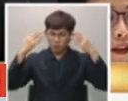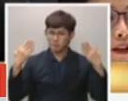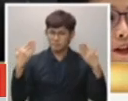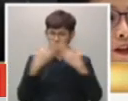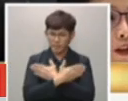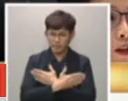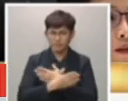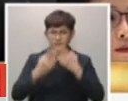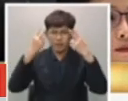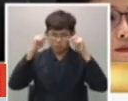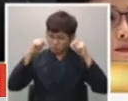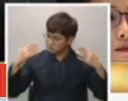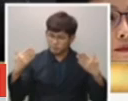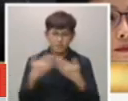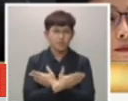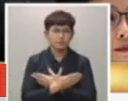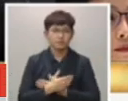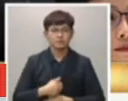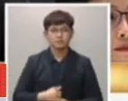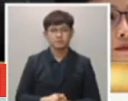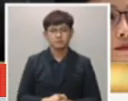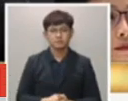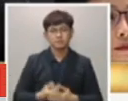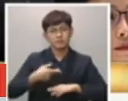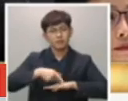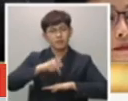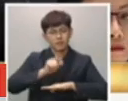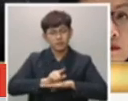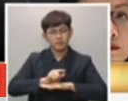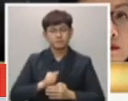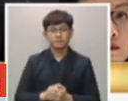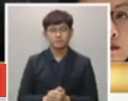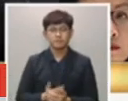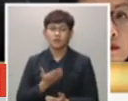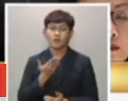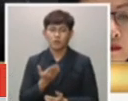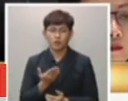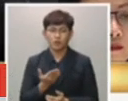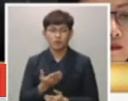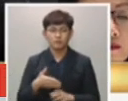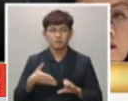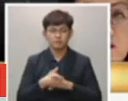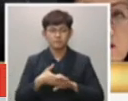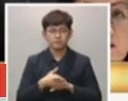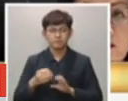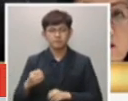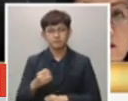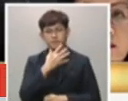พลเอกประยุทธ์จันทร์โอชาเท่านั้นท่านประธานครับขอสไลด์ขึ้นเลยครับ